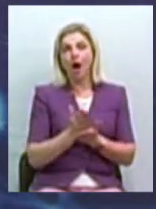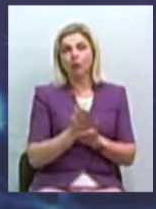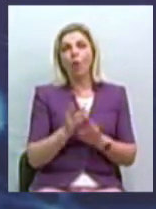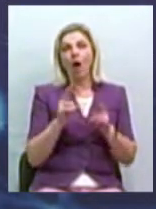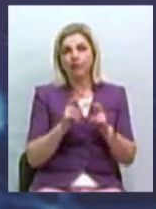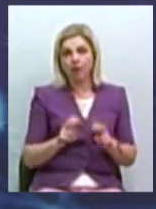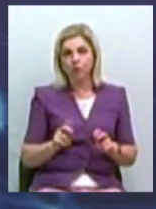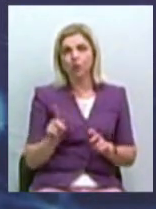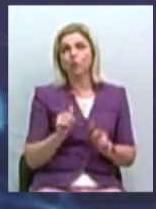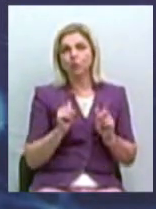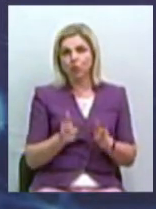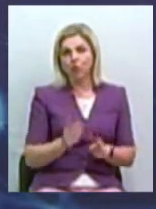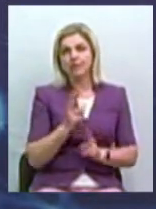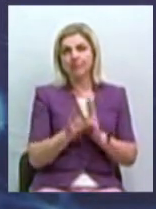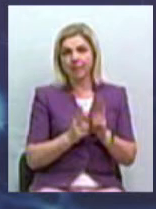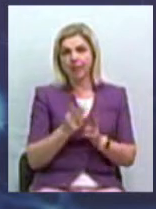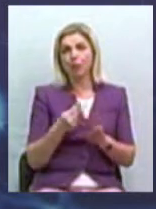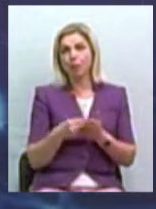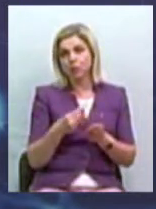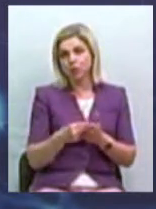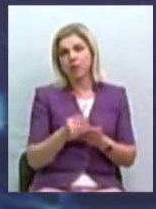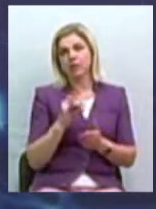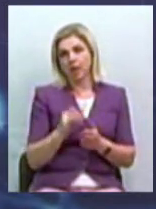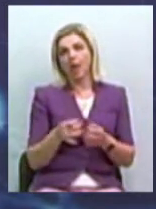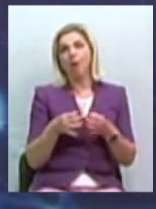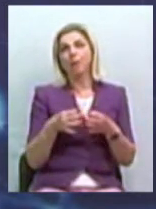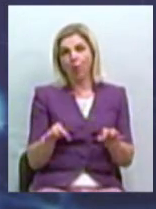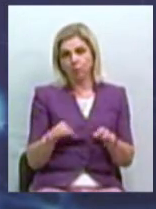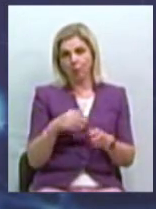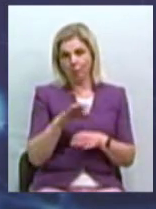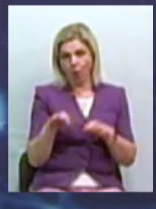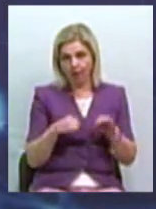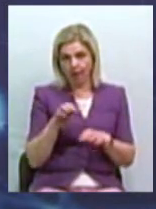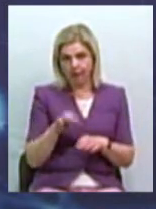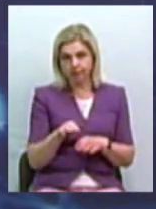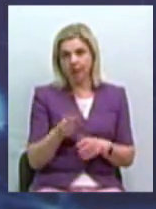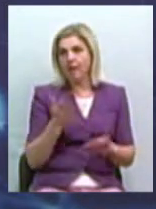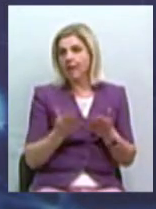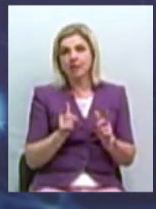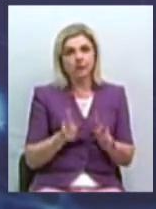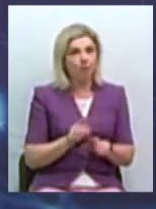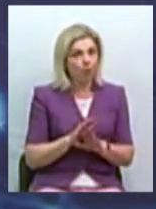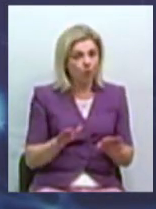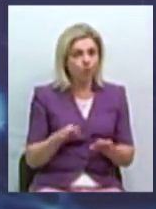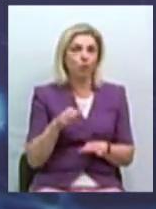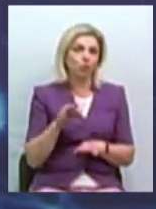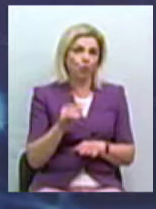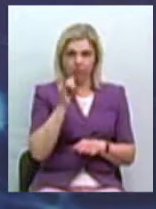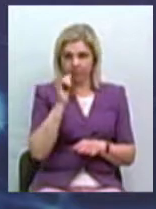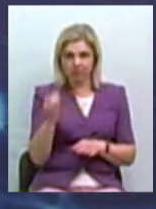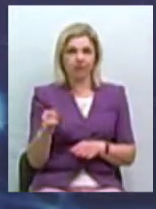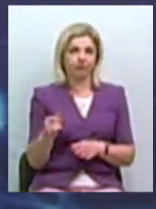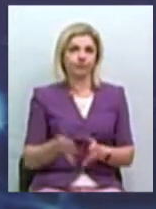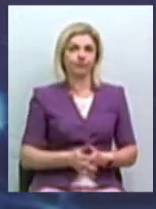він згоден зі змінами до бюджету, і проєкт допускається. Якщо не погоджується, то, звичайно, надається негативний